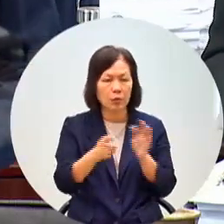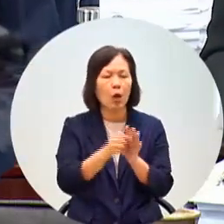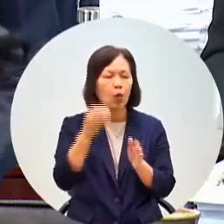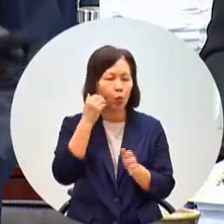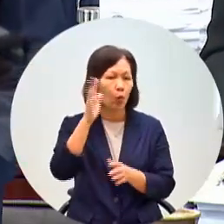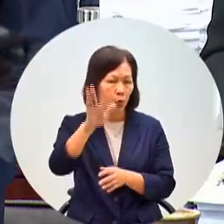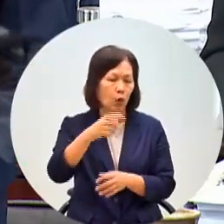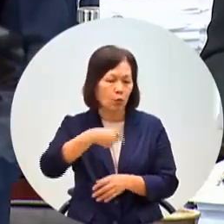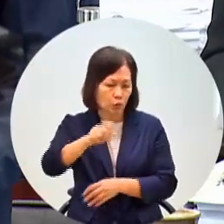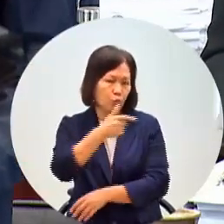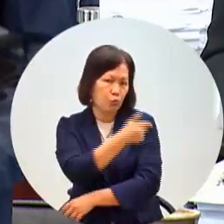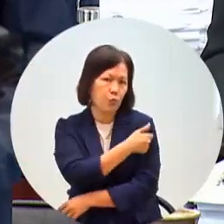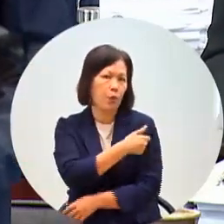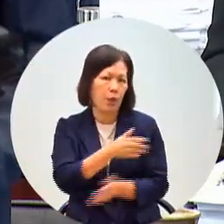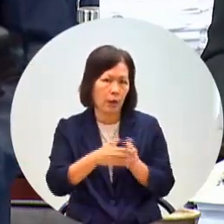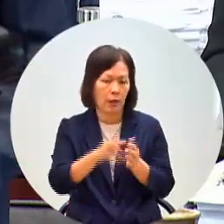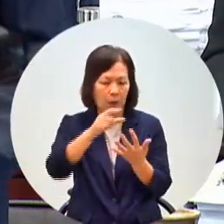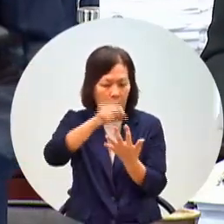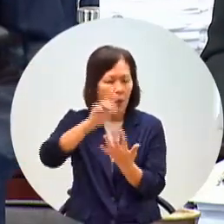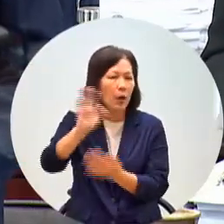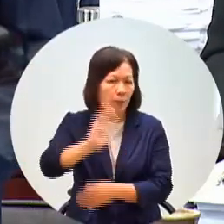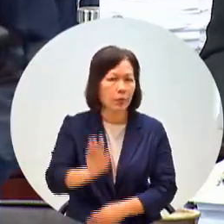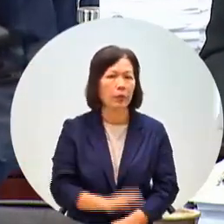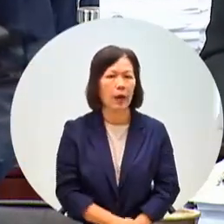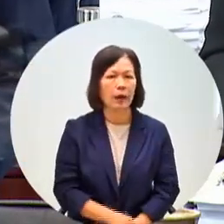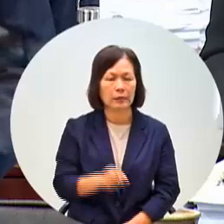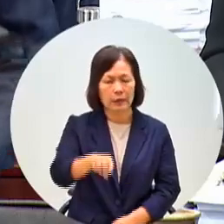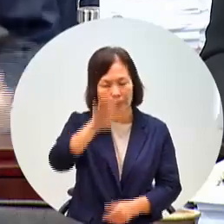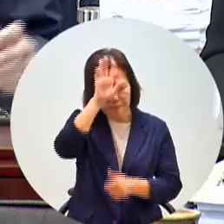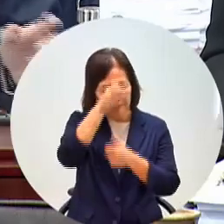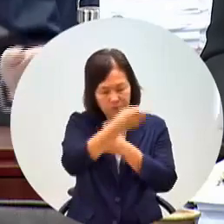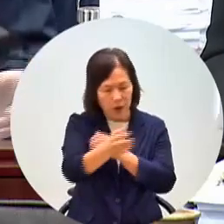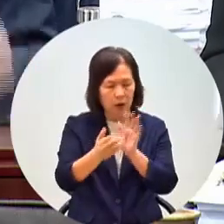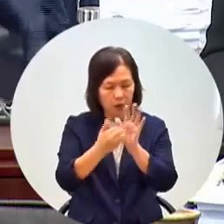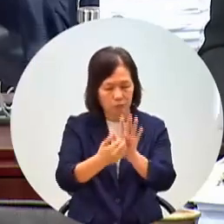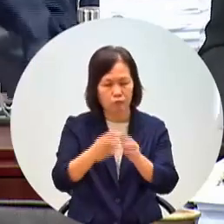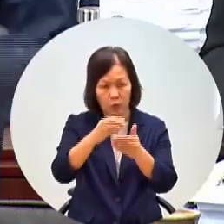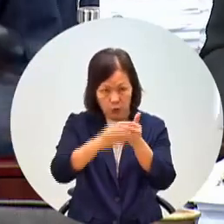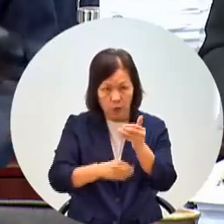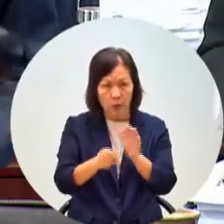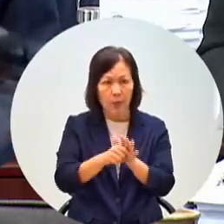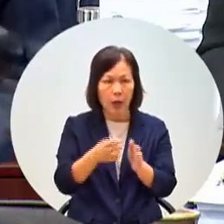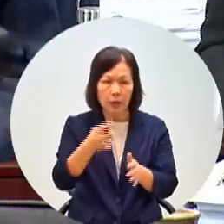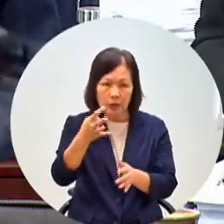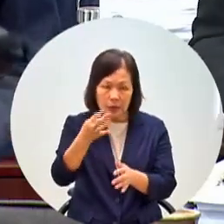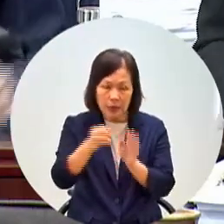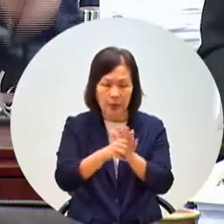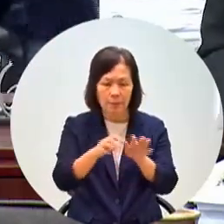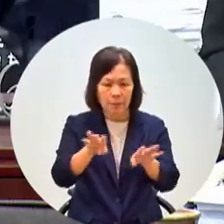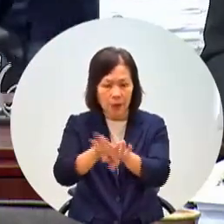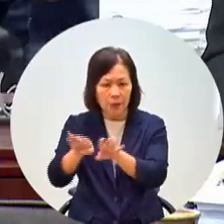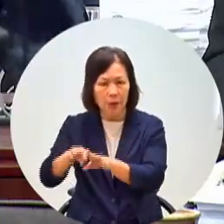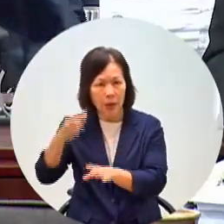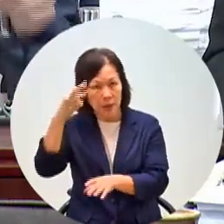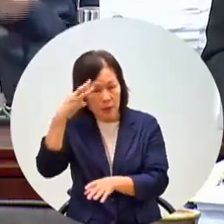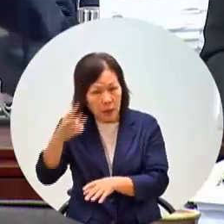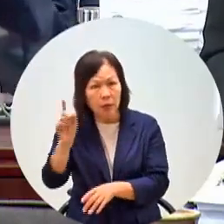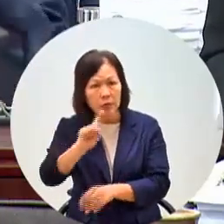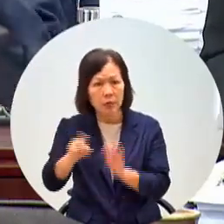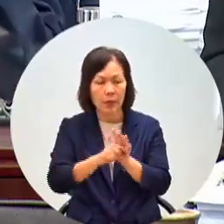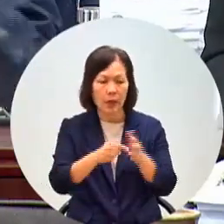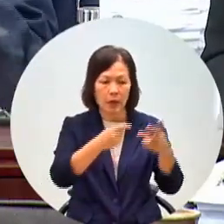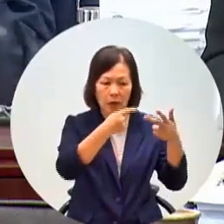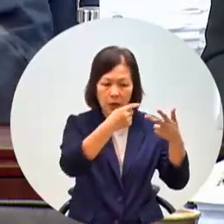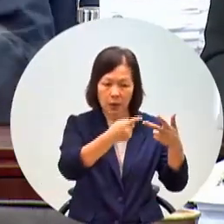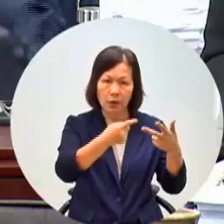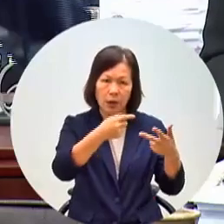快打。这个是我想在防疫上最基本的一个原则。那防疫假为什么放3天？因为你有一个礼拜六、礼拜